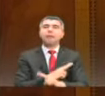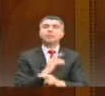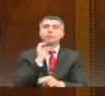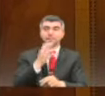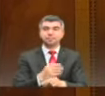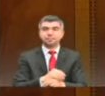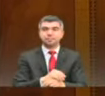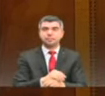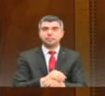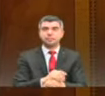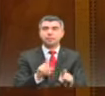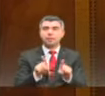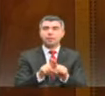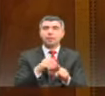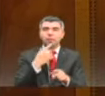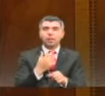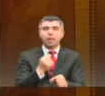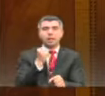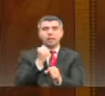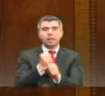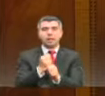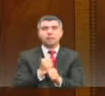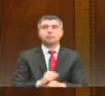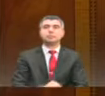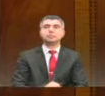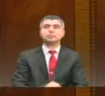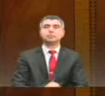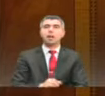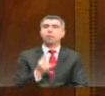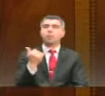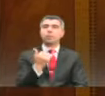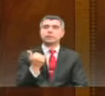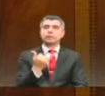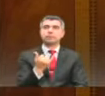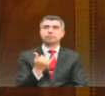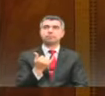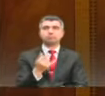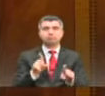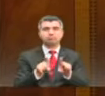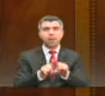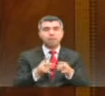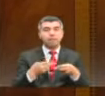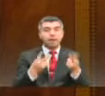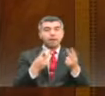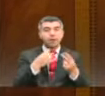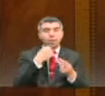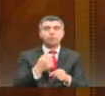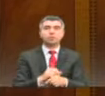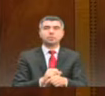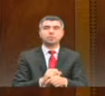وفي مجال الحديث عن مجال الشغل والتشغيل، لا بد من الإشارة هنا إلى الدور